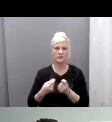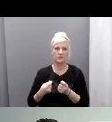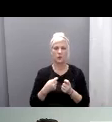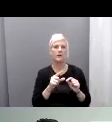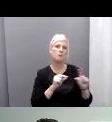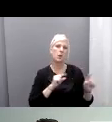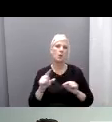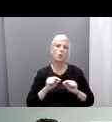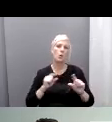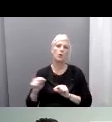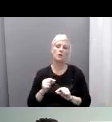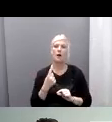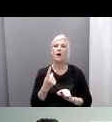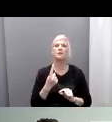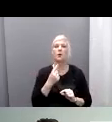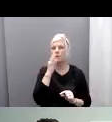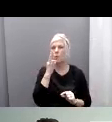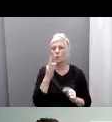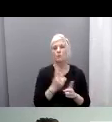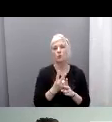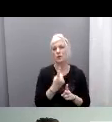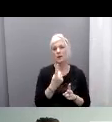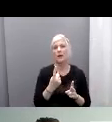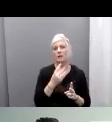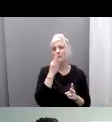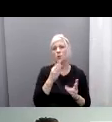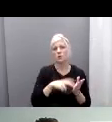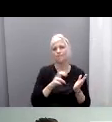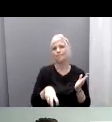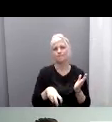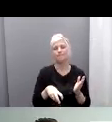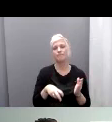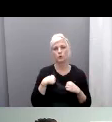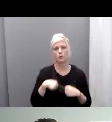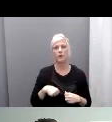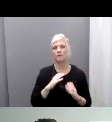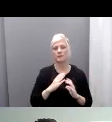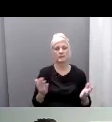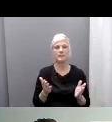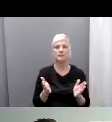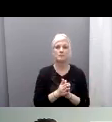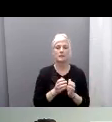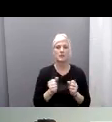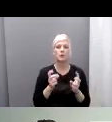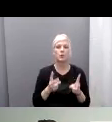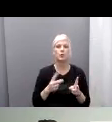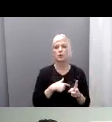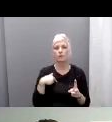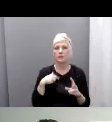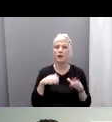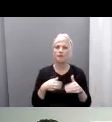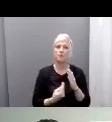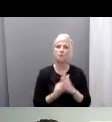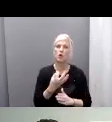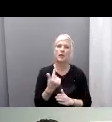ett antal. Så den här frågan föll bort på det, genom det. Sen har ju vi också haft möjlighet för människor